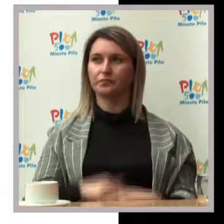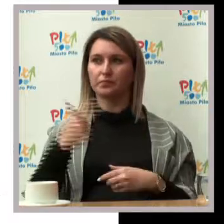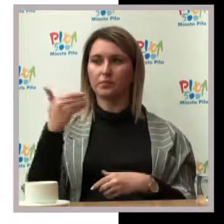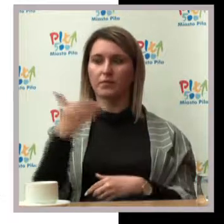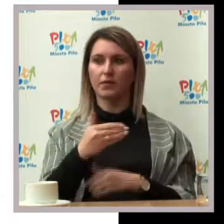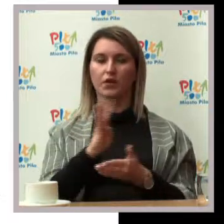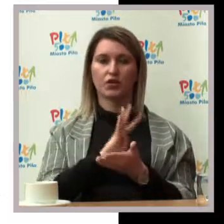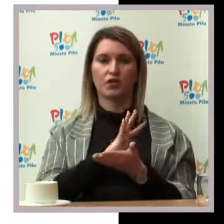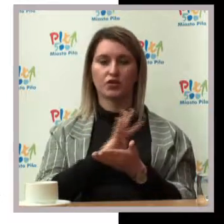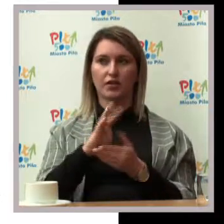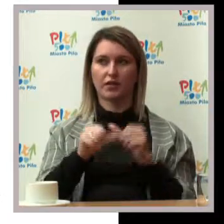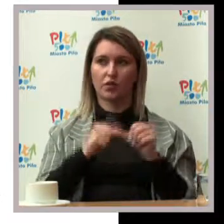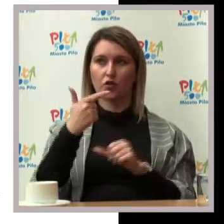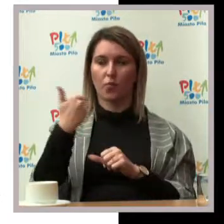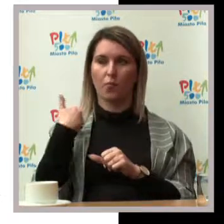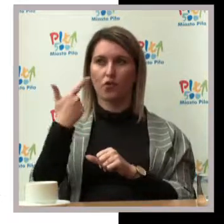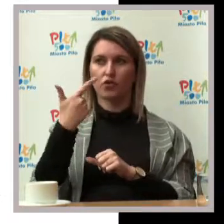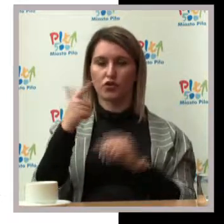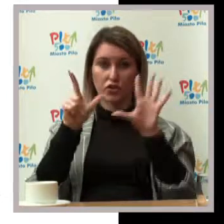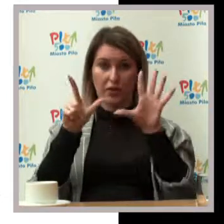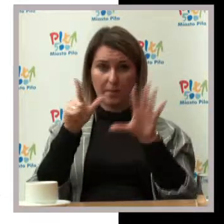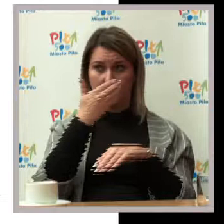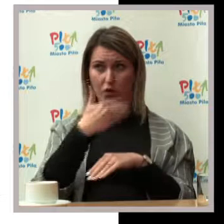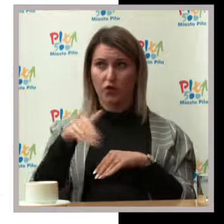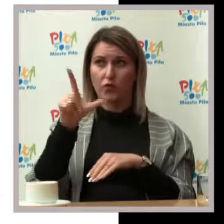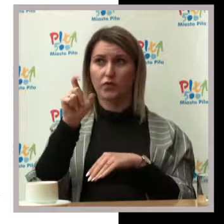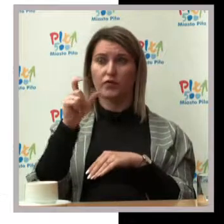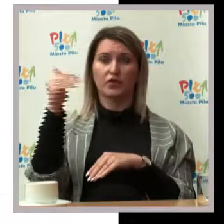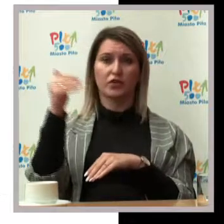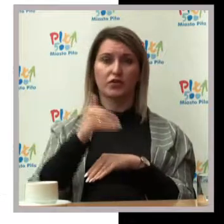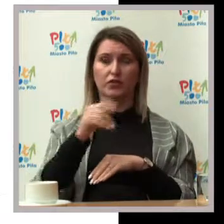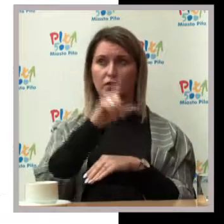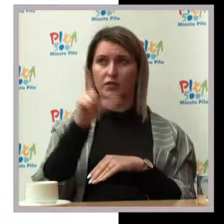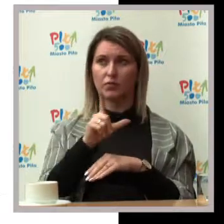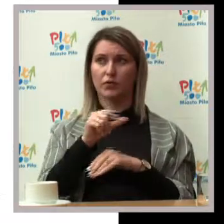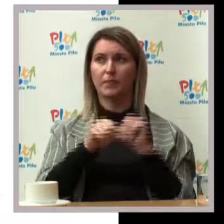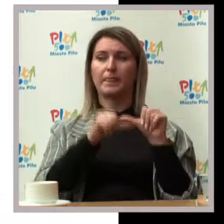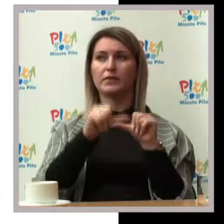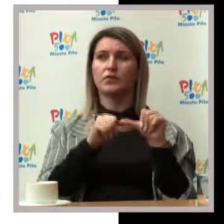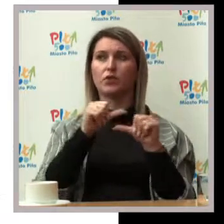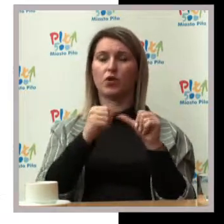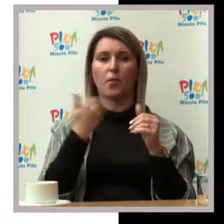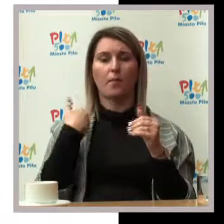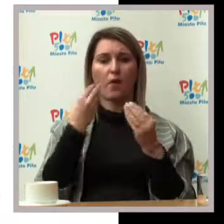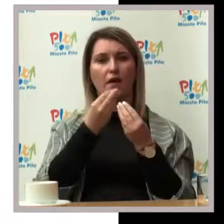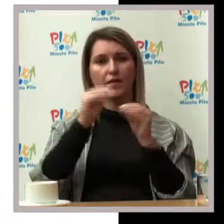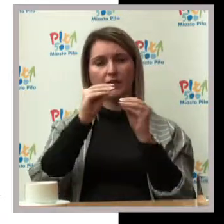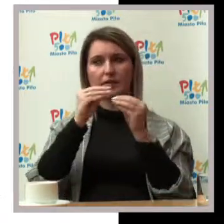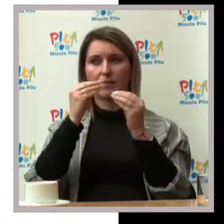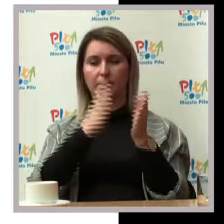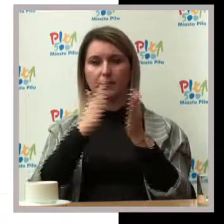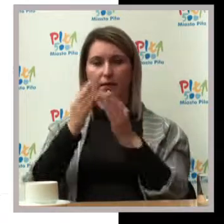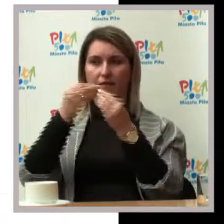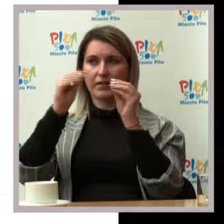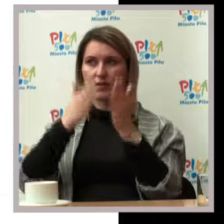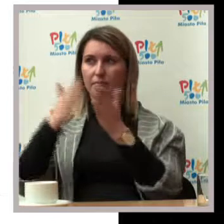jest to 7 200 000 zł. W każdym roku czy rokrocznie pieniądze były przekazywane większe. Na ten moment